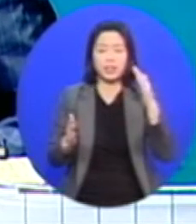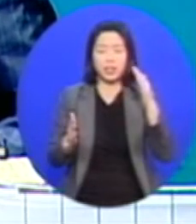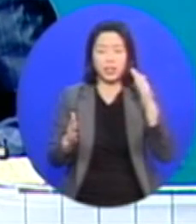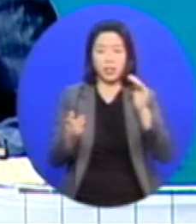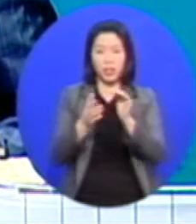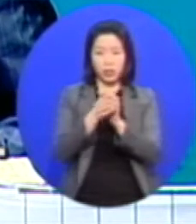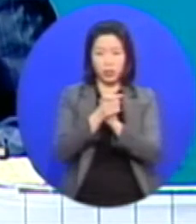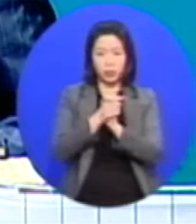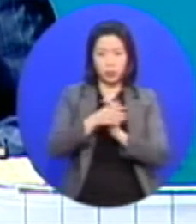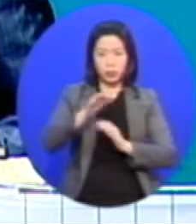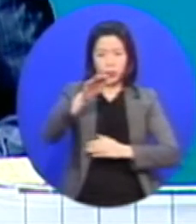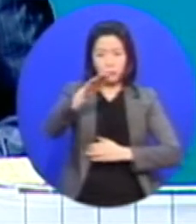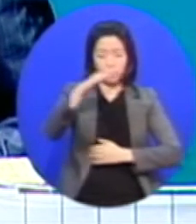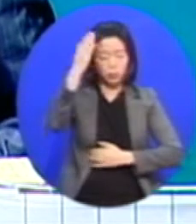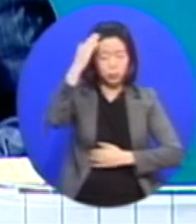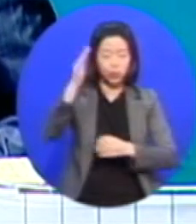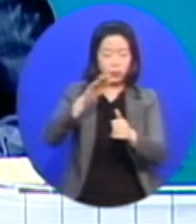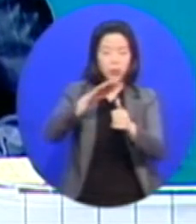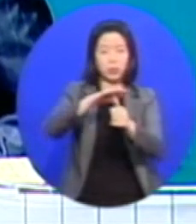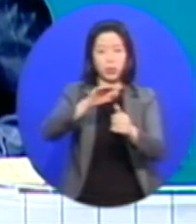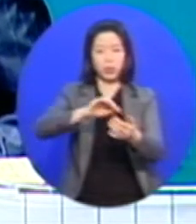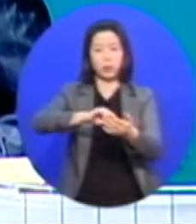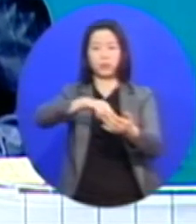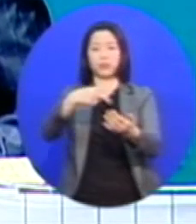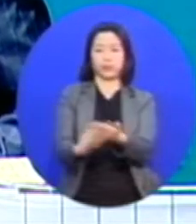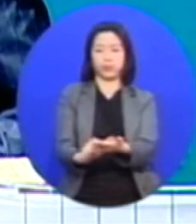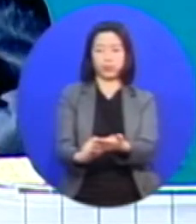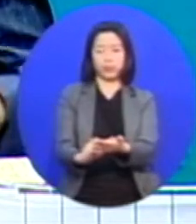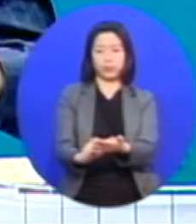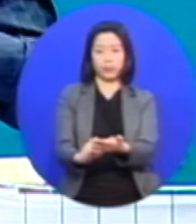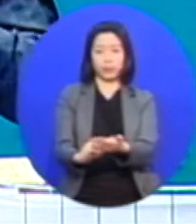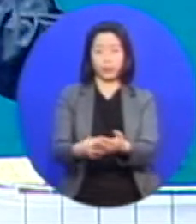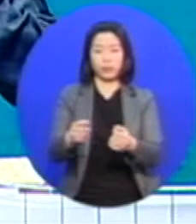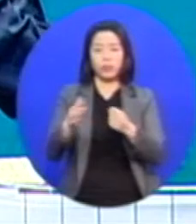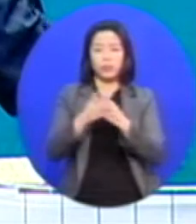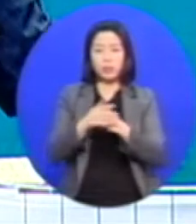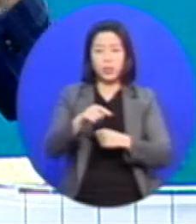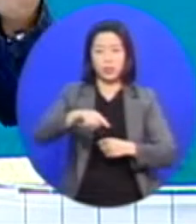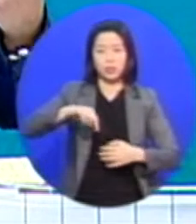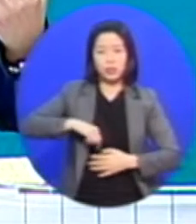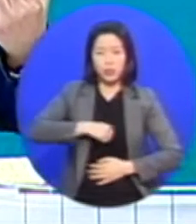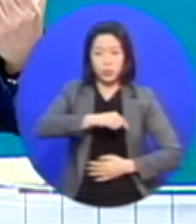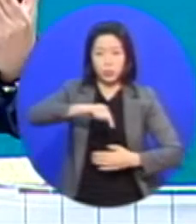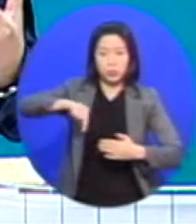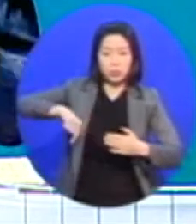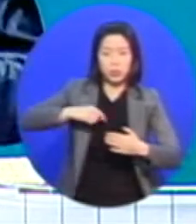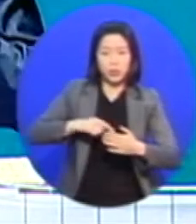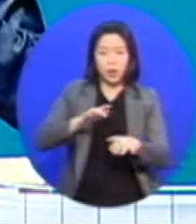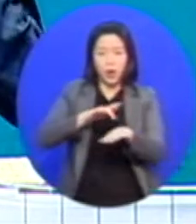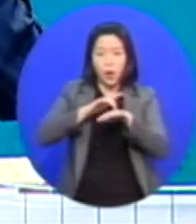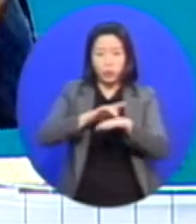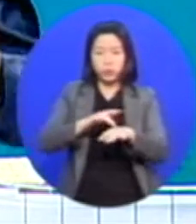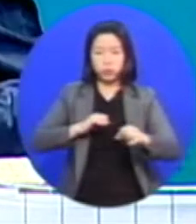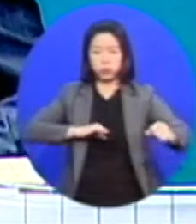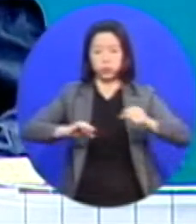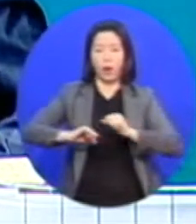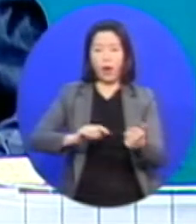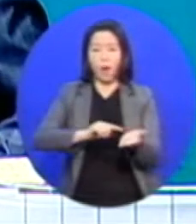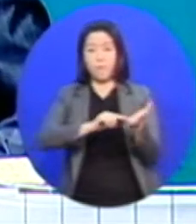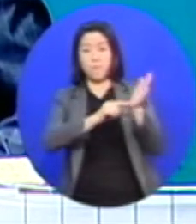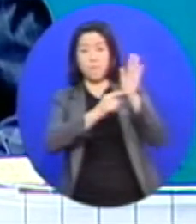손 을 얻는데 길로 넘어졌어요 그리고는 그 아이 속에 있는 귀신의 역사가 드러나기